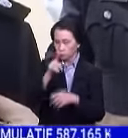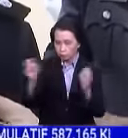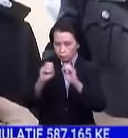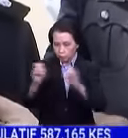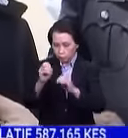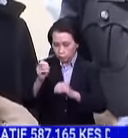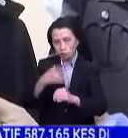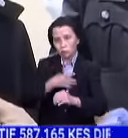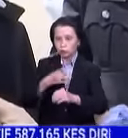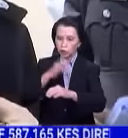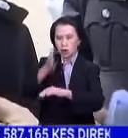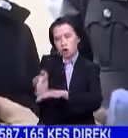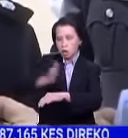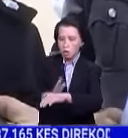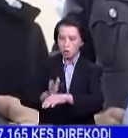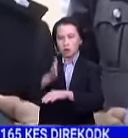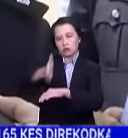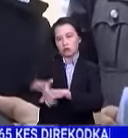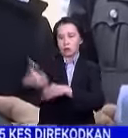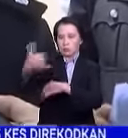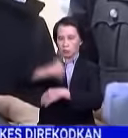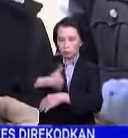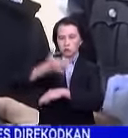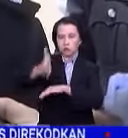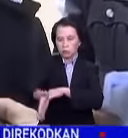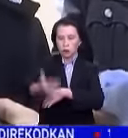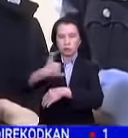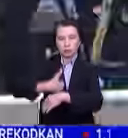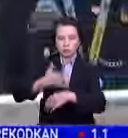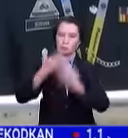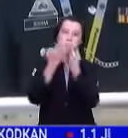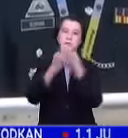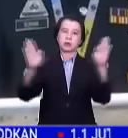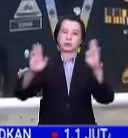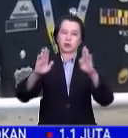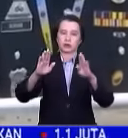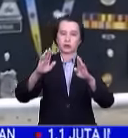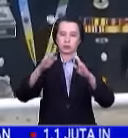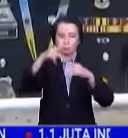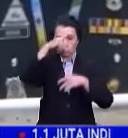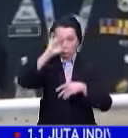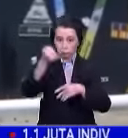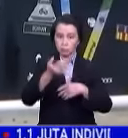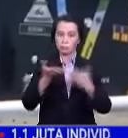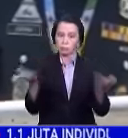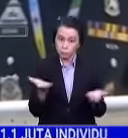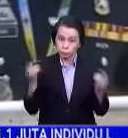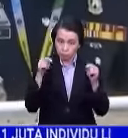keluar masuk secara bebas ke Putrajaya ini.